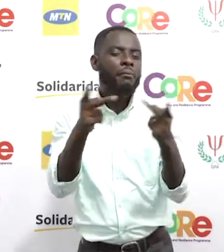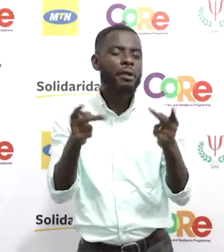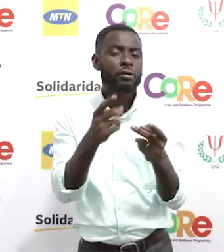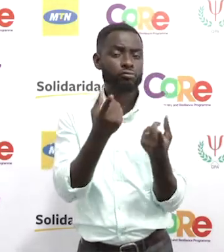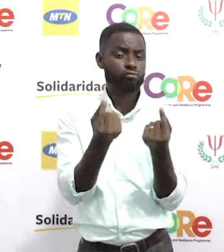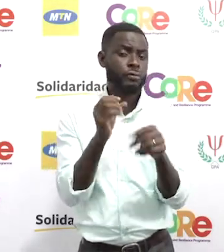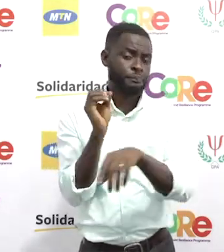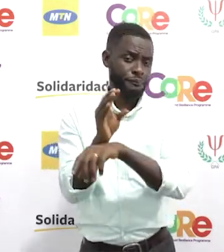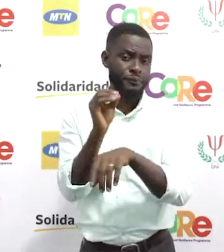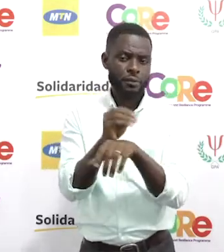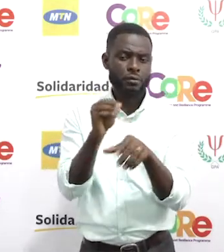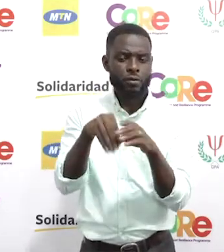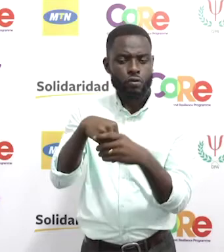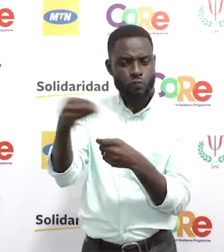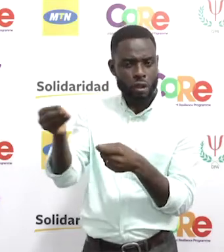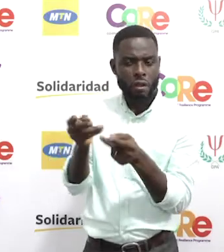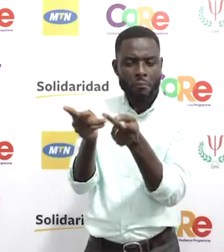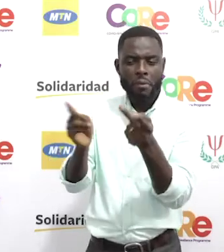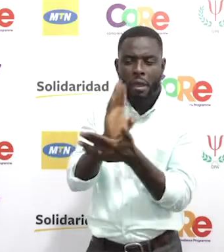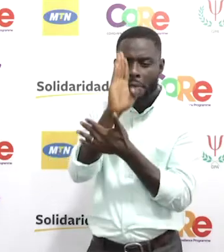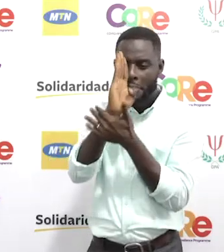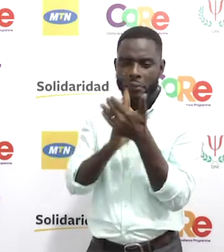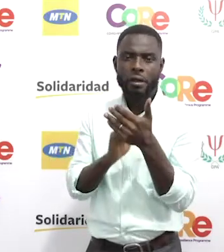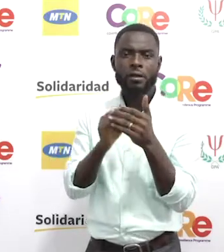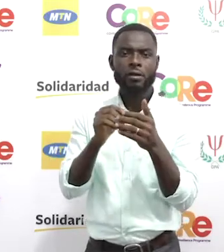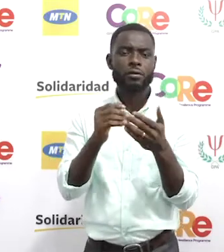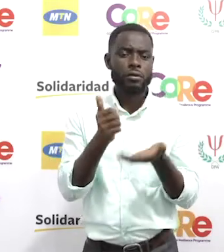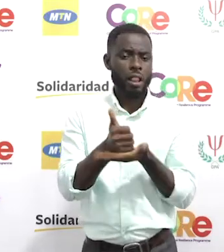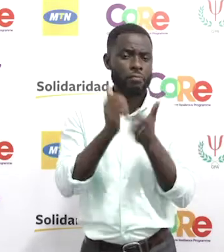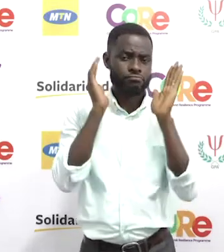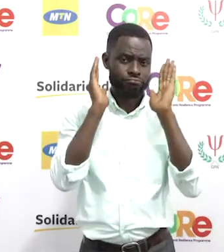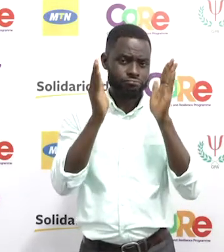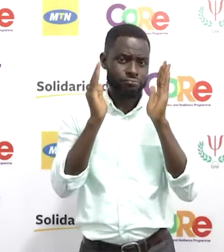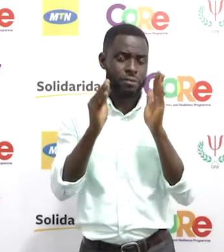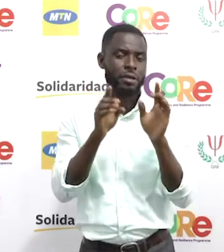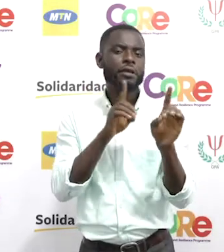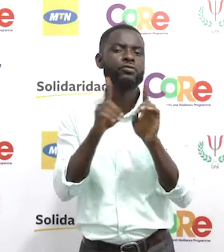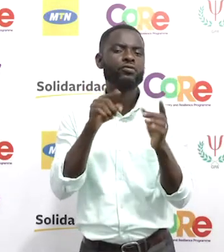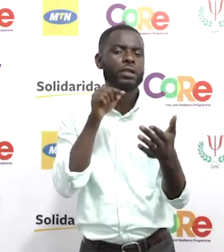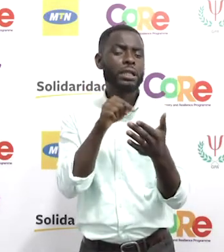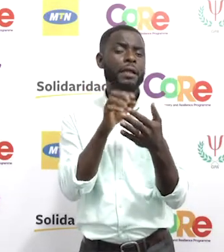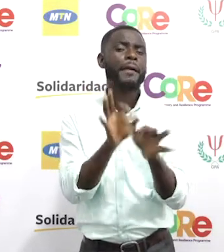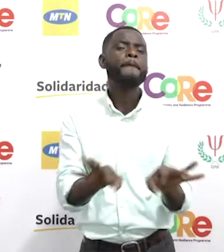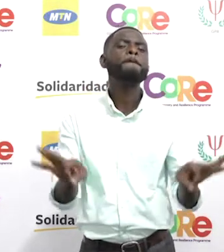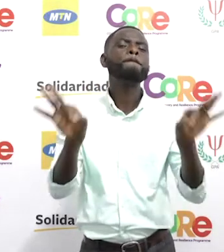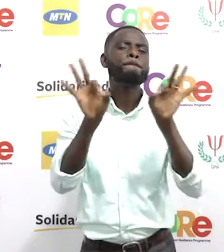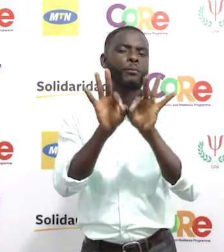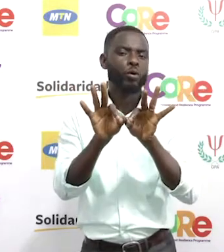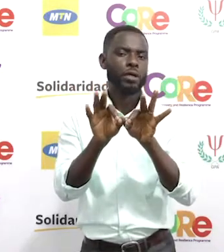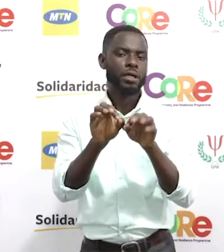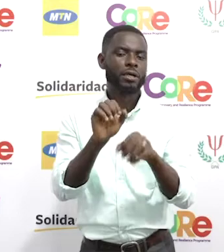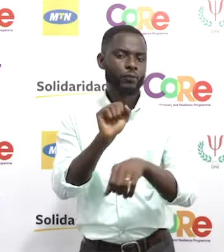ni chumone. Ke ji o fe kralo e. Nwe nga o hingbe.